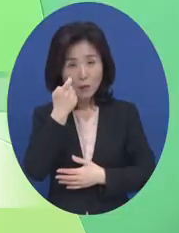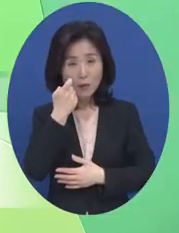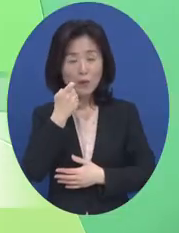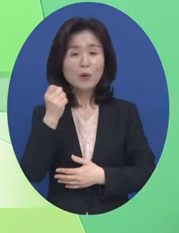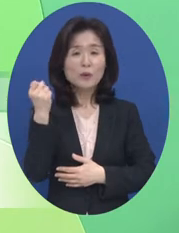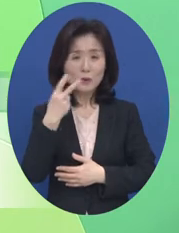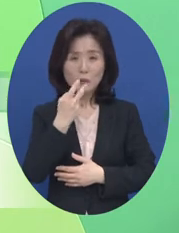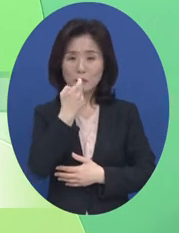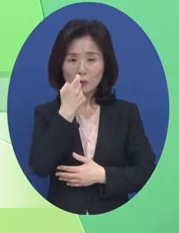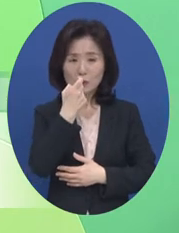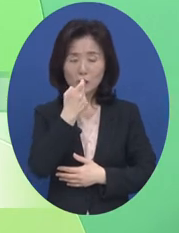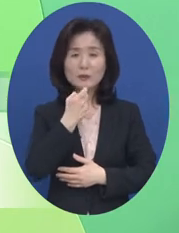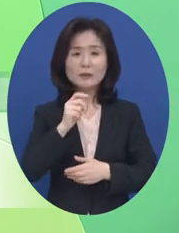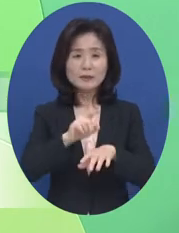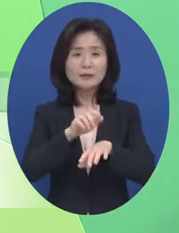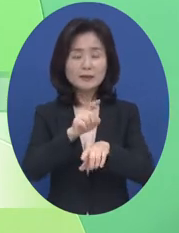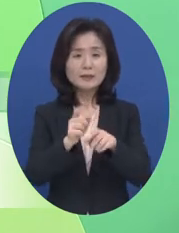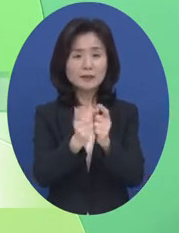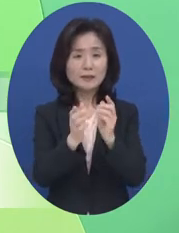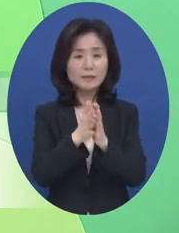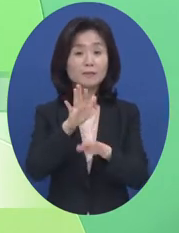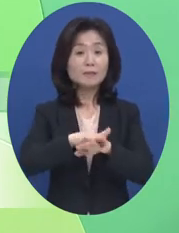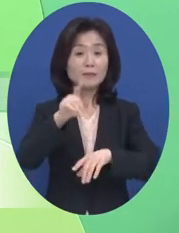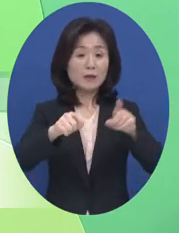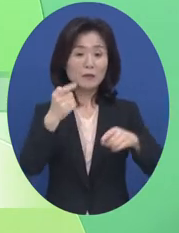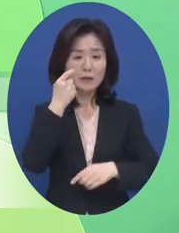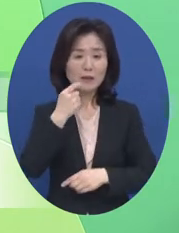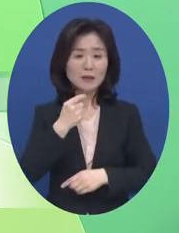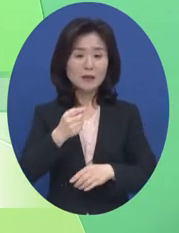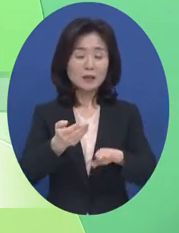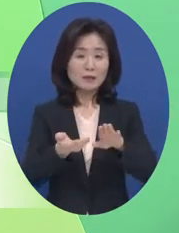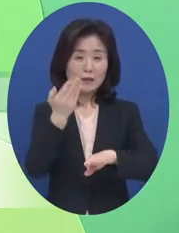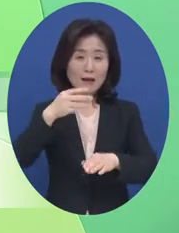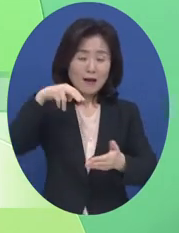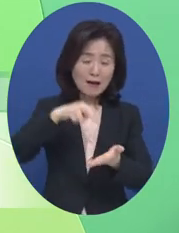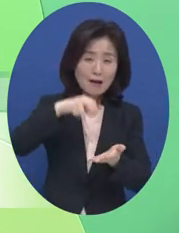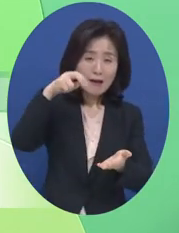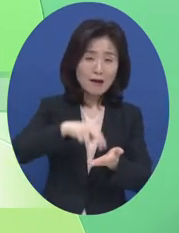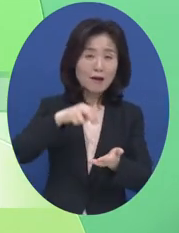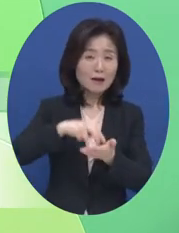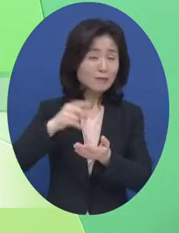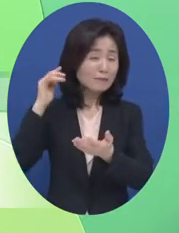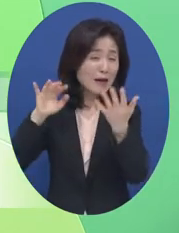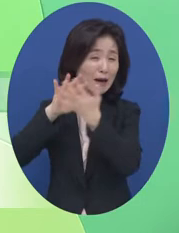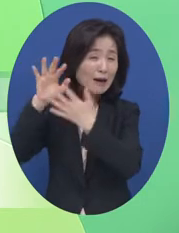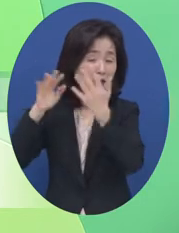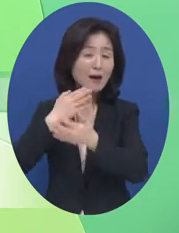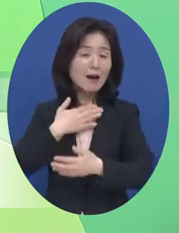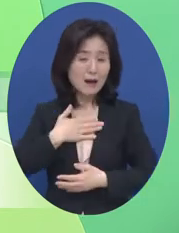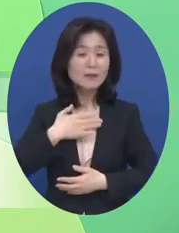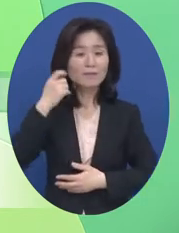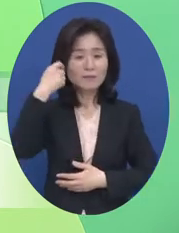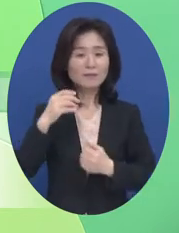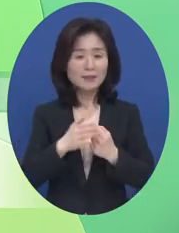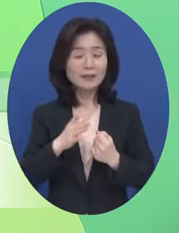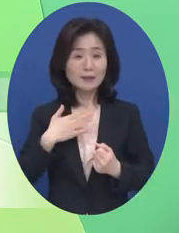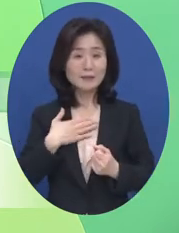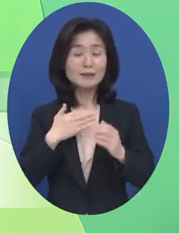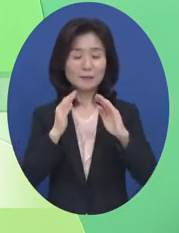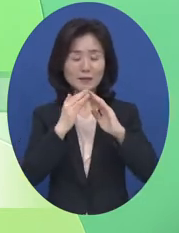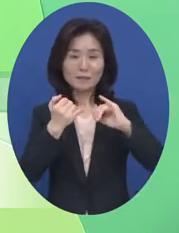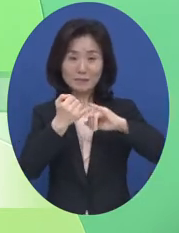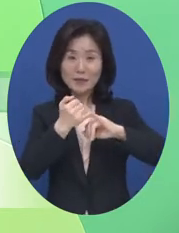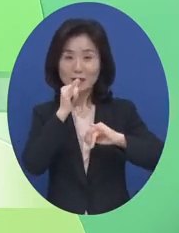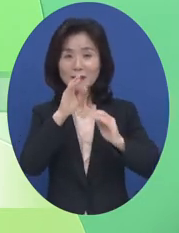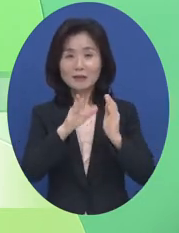에서 뛰면 얼마나 시끄러운 지 스스로 느껴 쓰니까 집에서도 제어 저랑 약속을 했을 때 더 잘 지켜줄 수 있을거